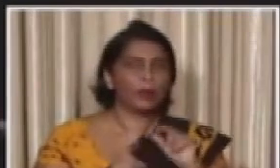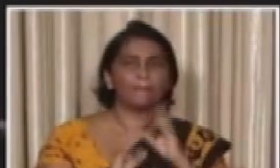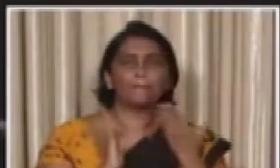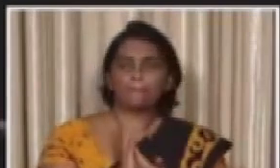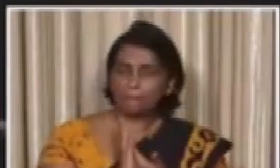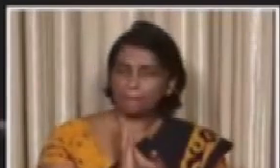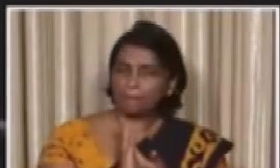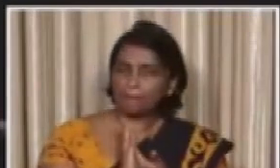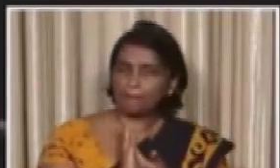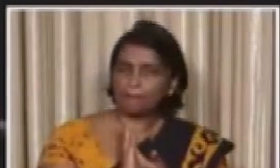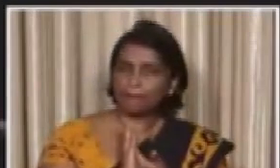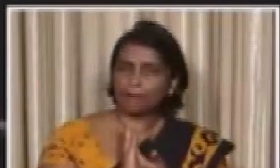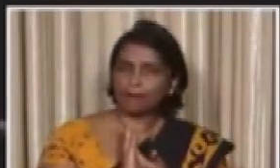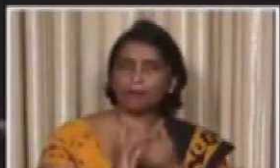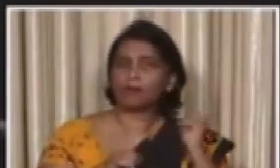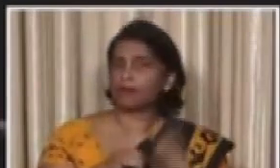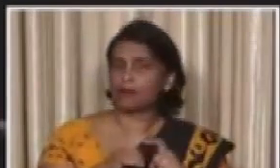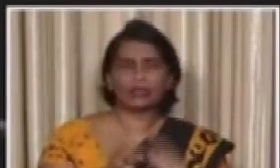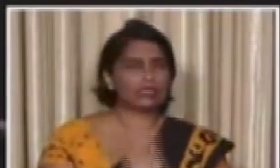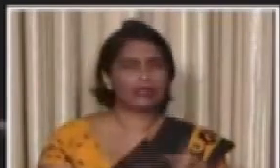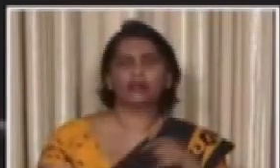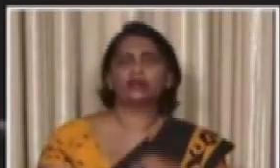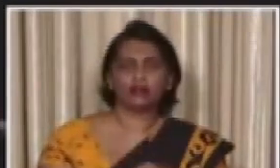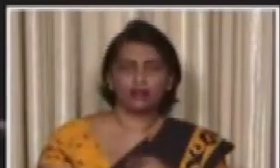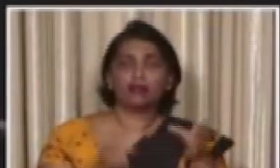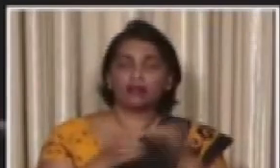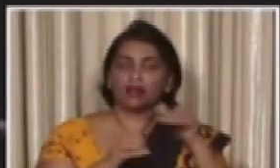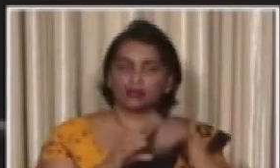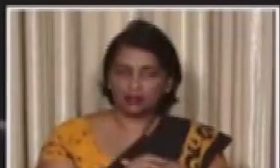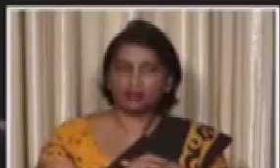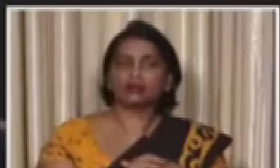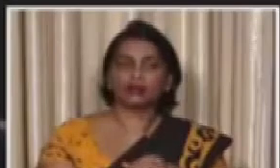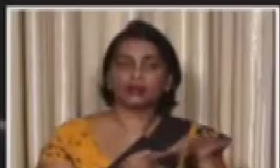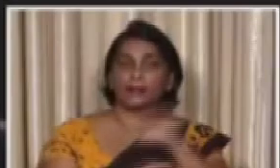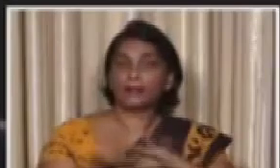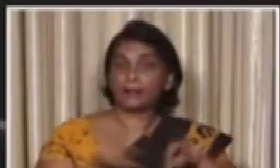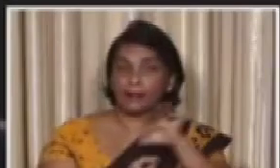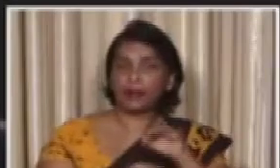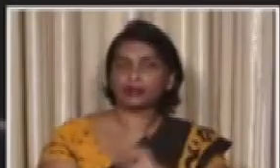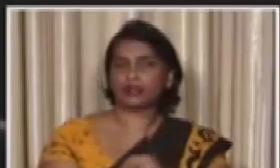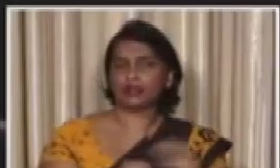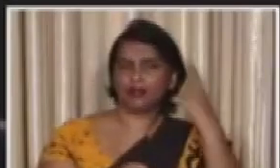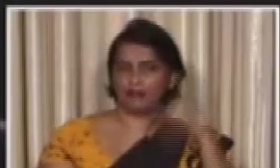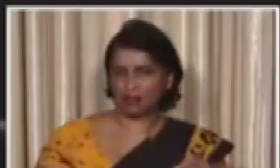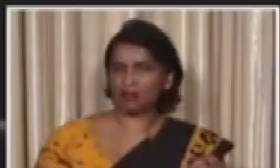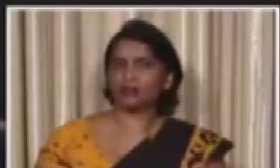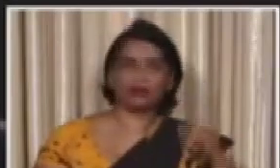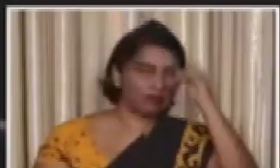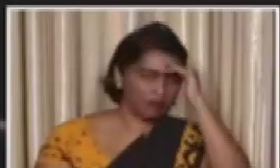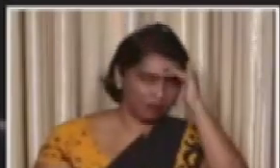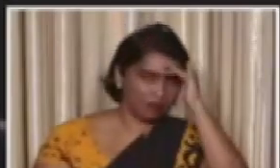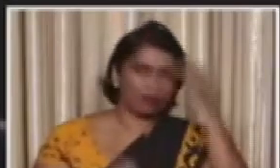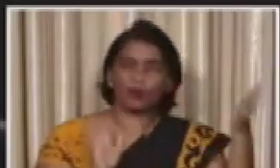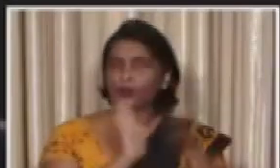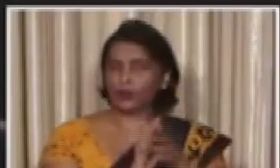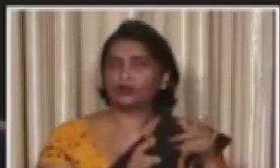ප්‍රතිපත්තිමය ප්‍රශ්නයක් නොවන බව, පක්ෂය තුල මධ්‍යගත ප්‍රජාතන්ත්‍රවාදය නොමැති වීම නිසා නායකත්වය සමග